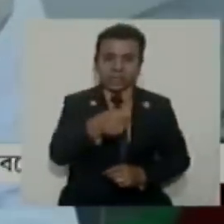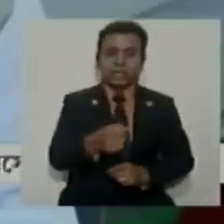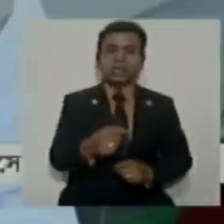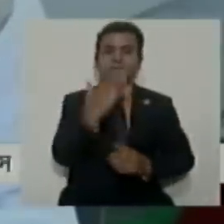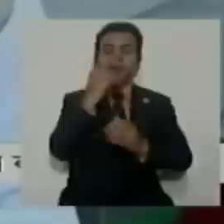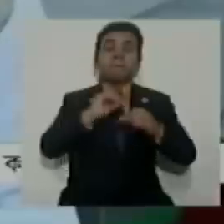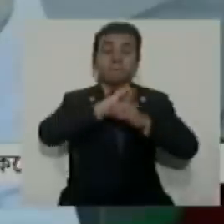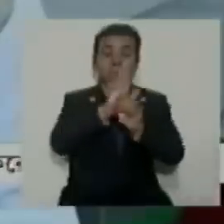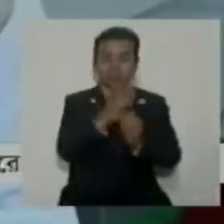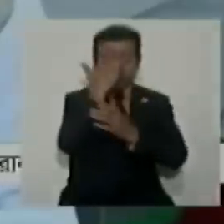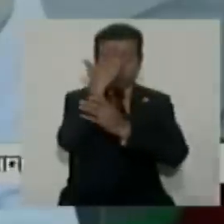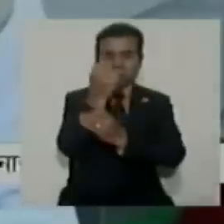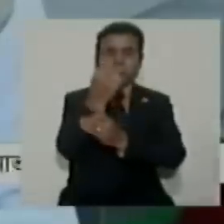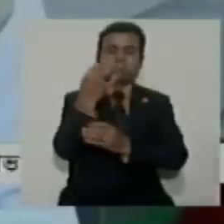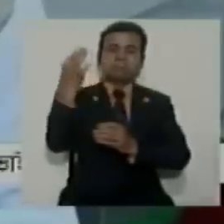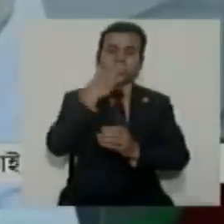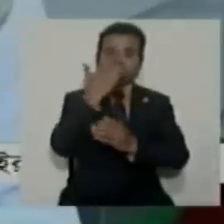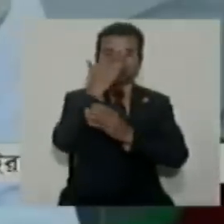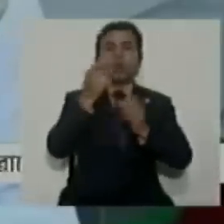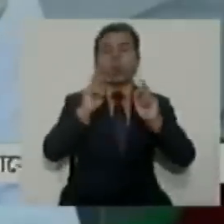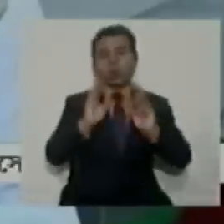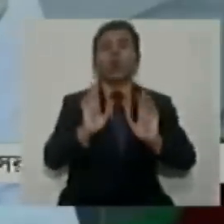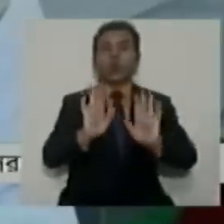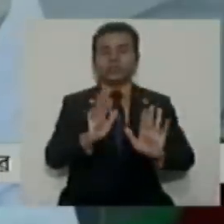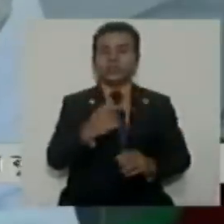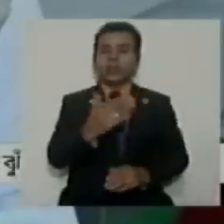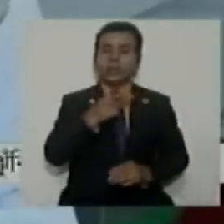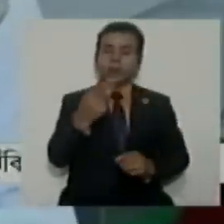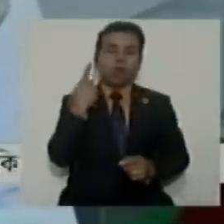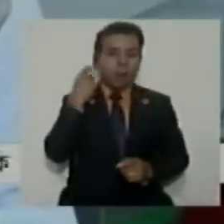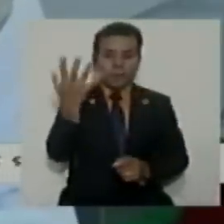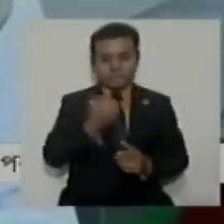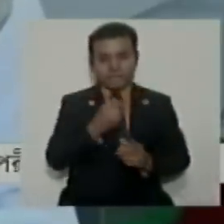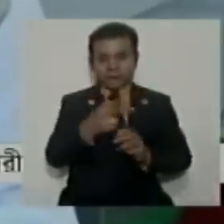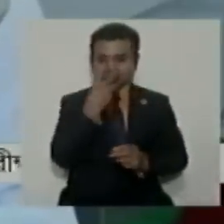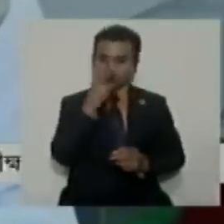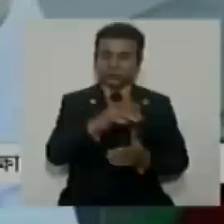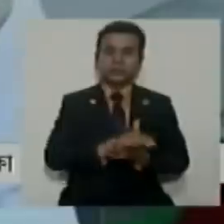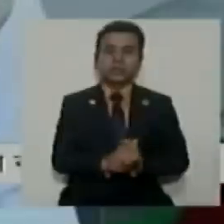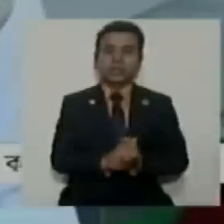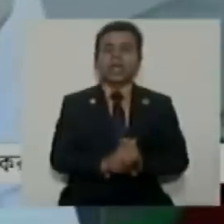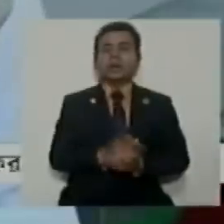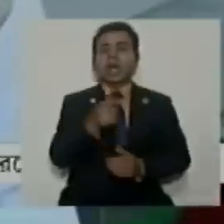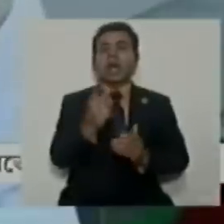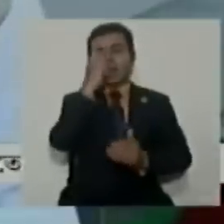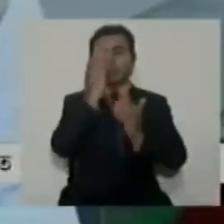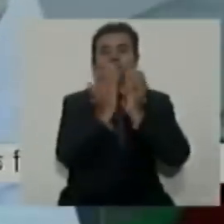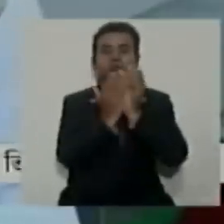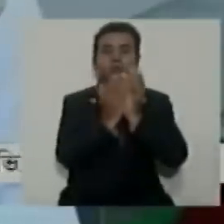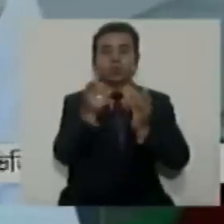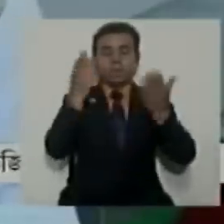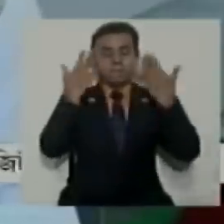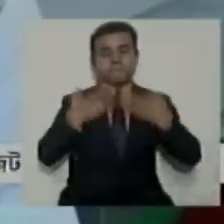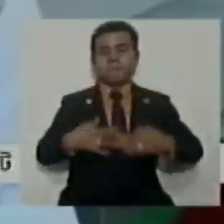হয়েছে। আমরা তাদের সুস্থতা কামনা করি এবং যারা